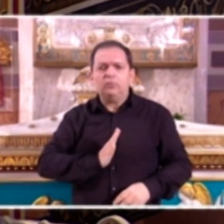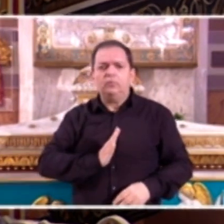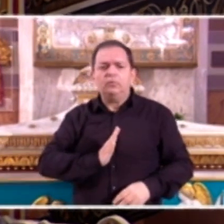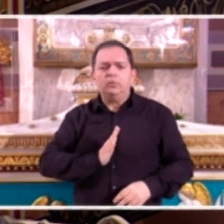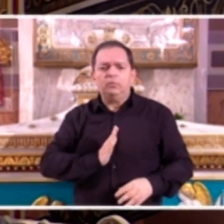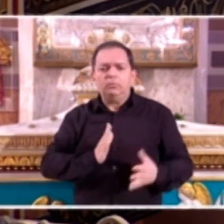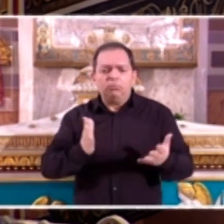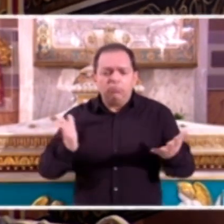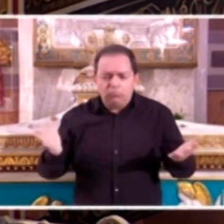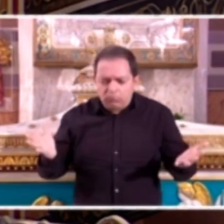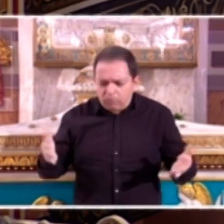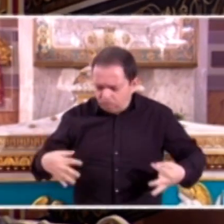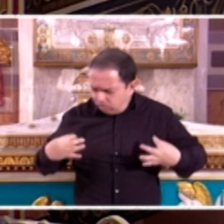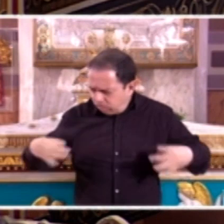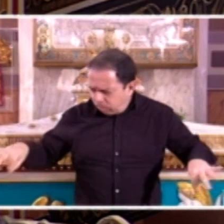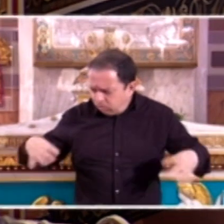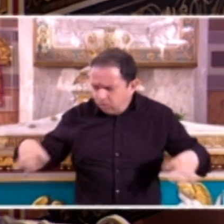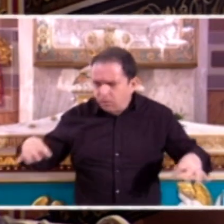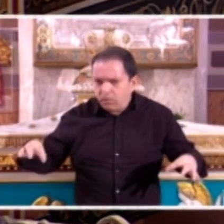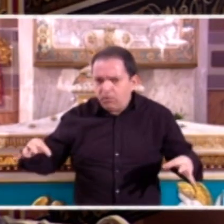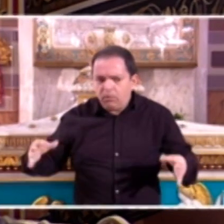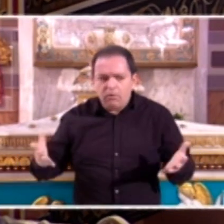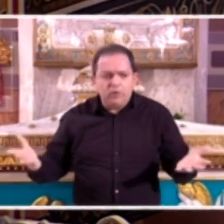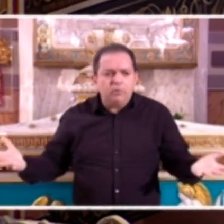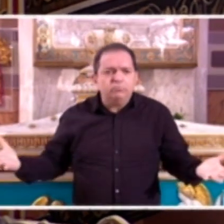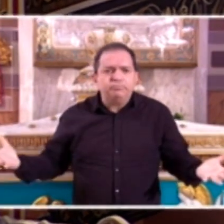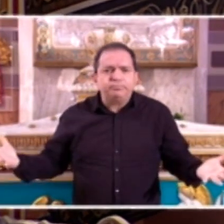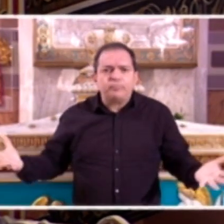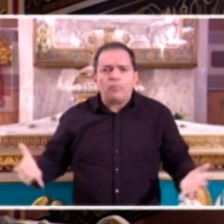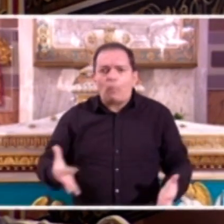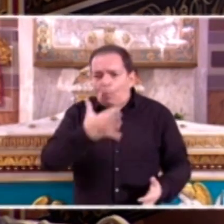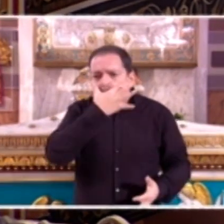και αυτός ήρξα το